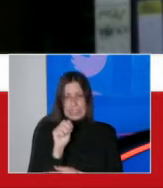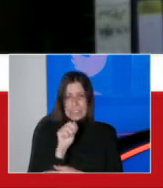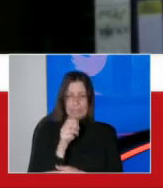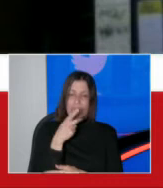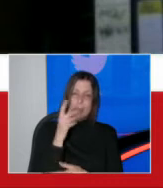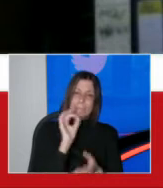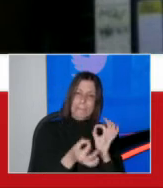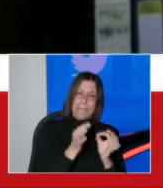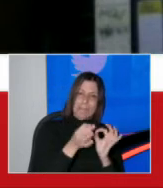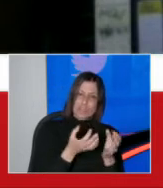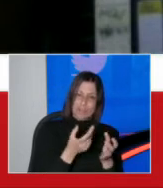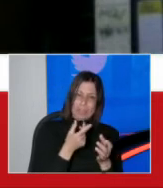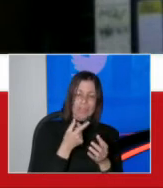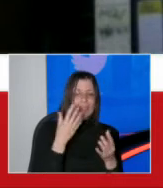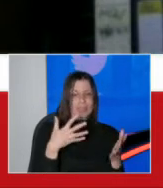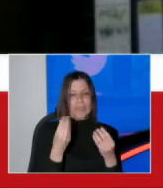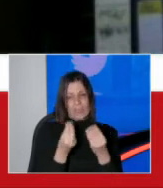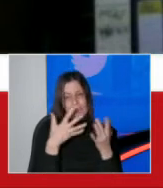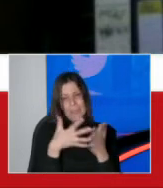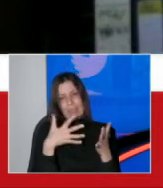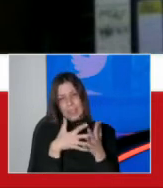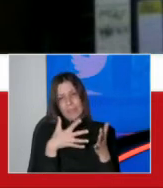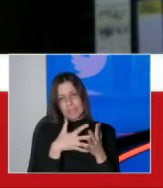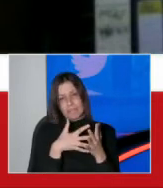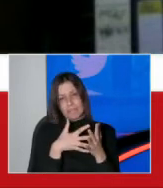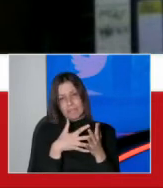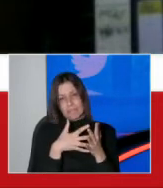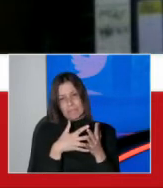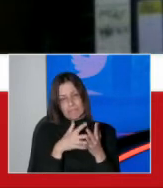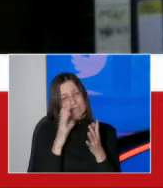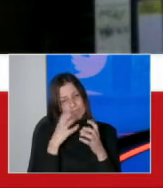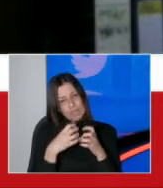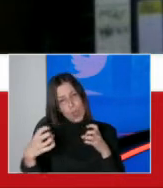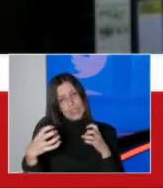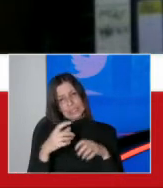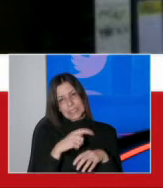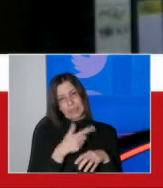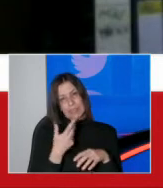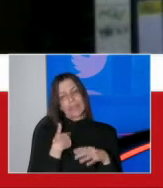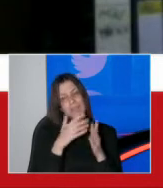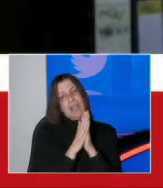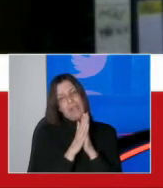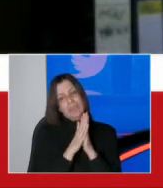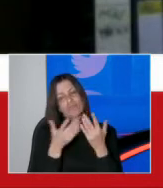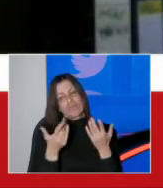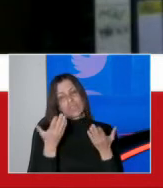בבית המשפט הדברים נבחנים יותר, נבחנים לאורך זמן מסוים. אני מקווה